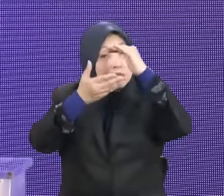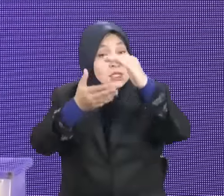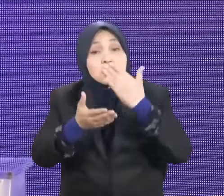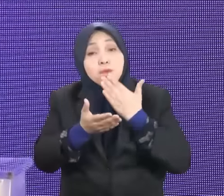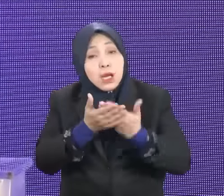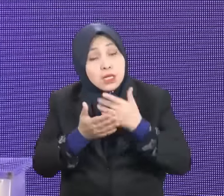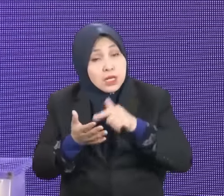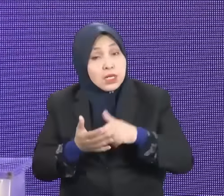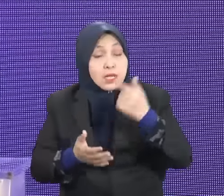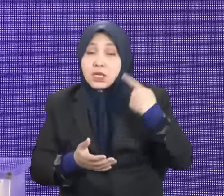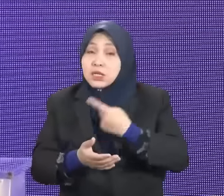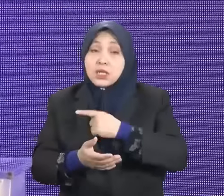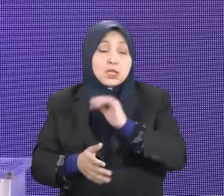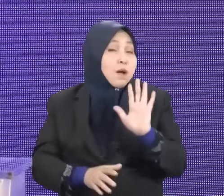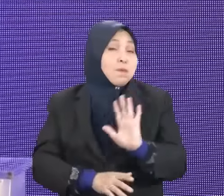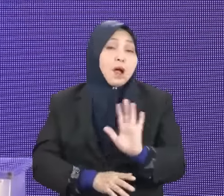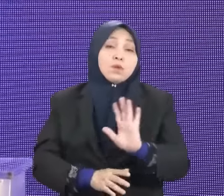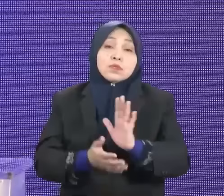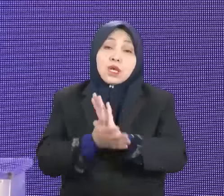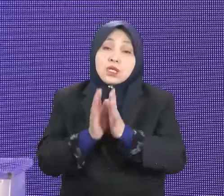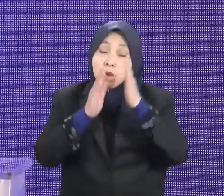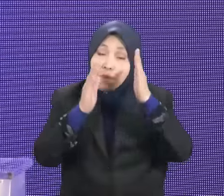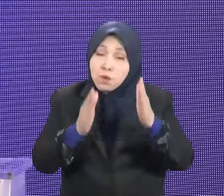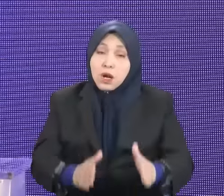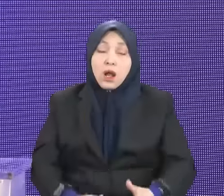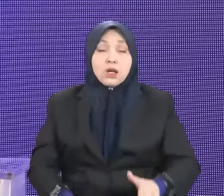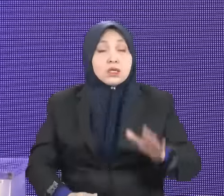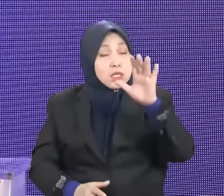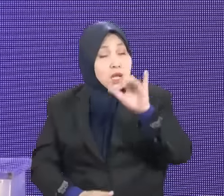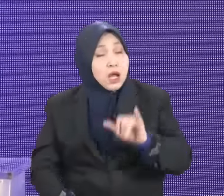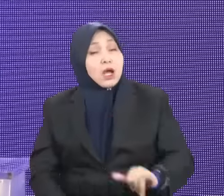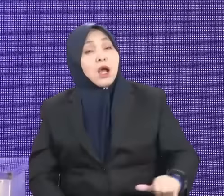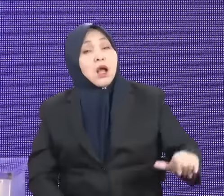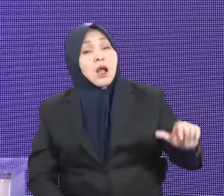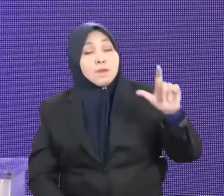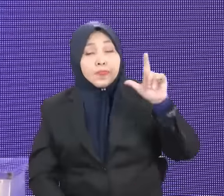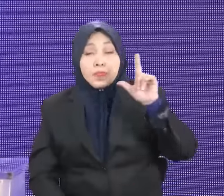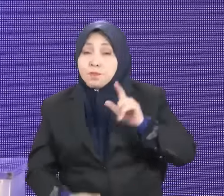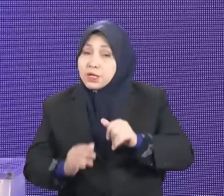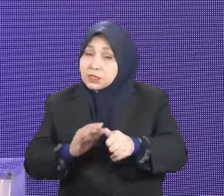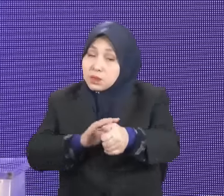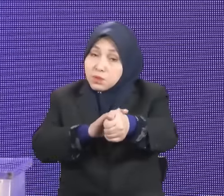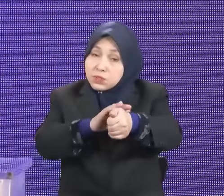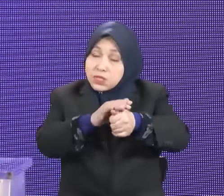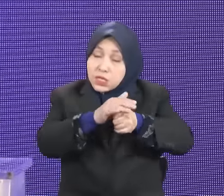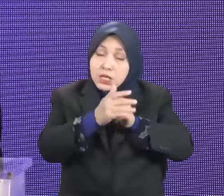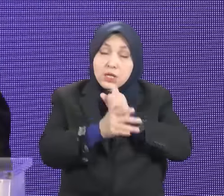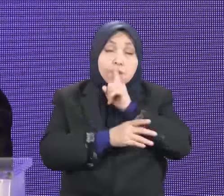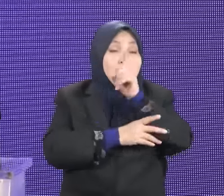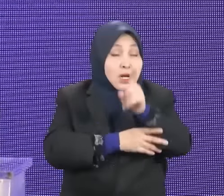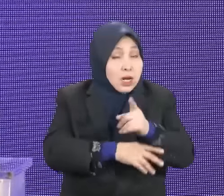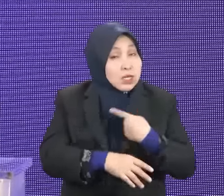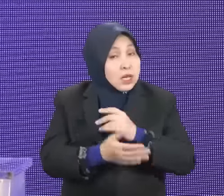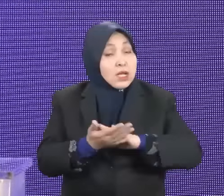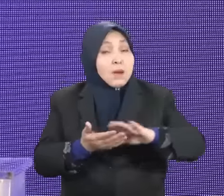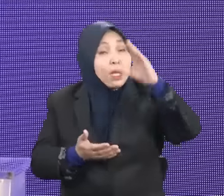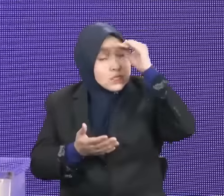ini karena kita tidak mau jadi orang yang layak tumbuh dan kita akan belajar